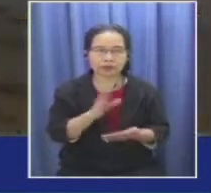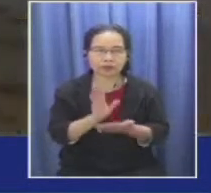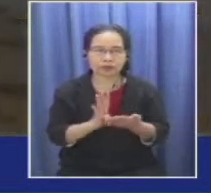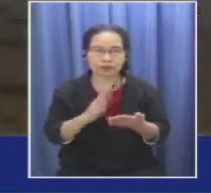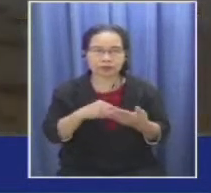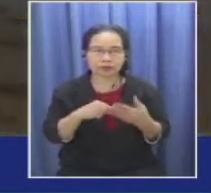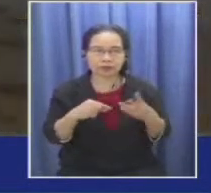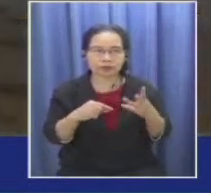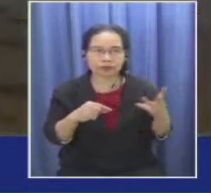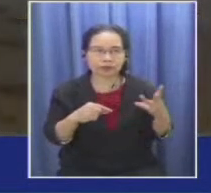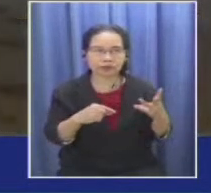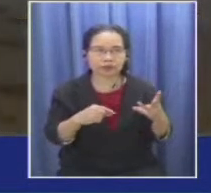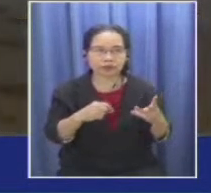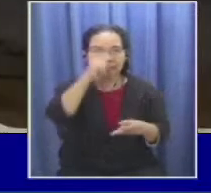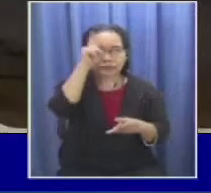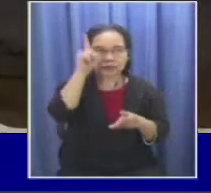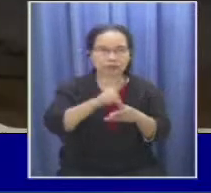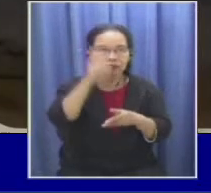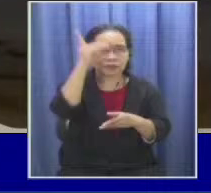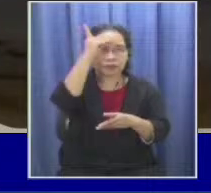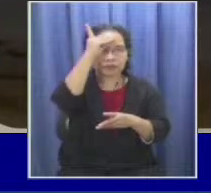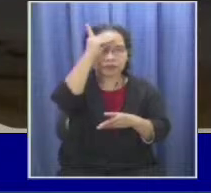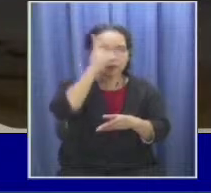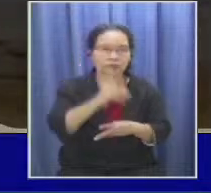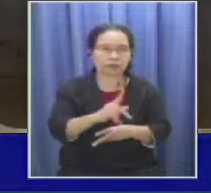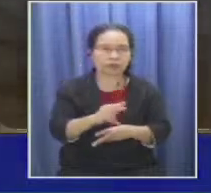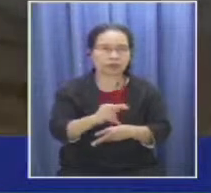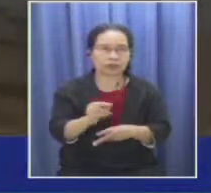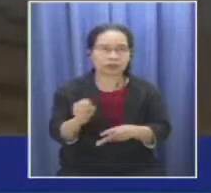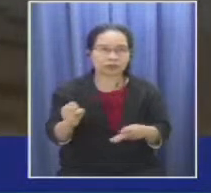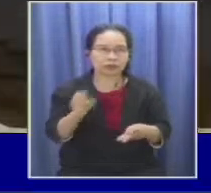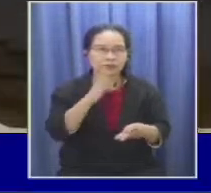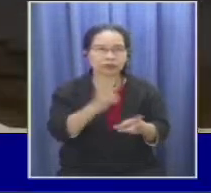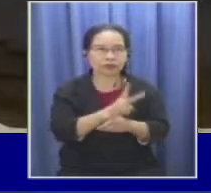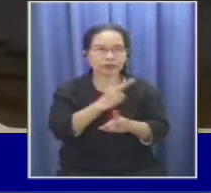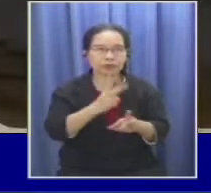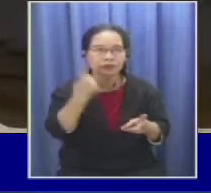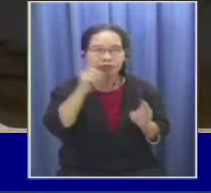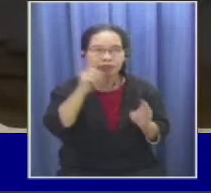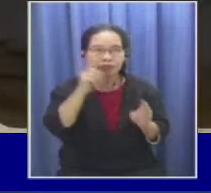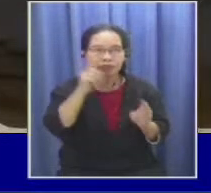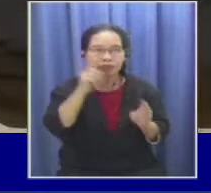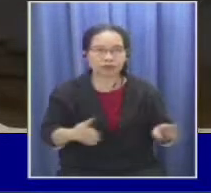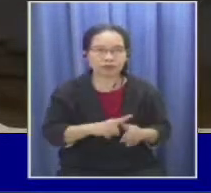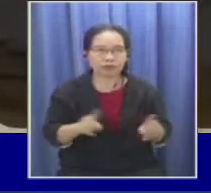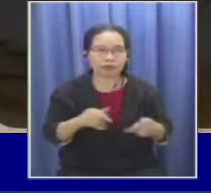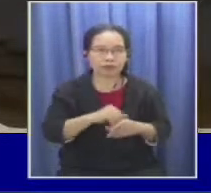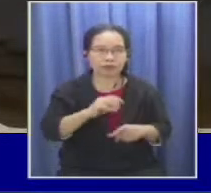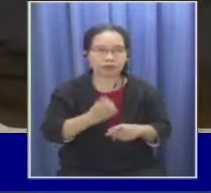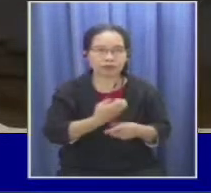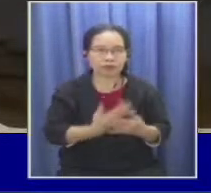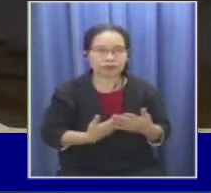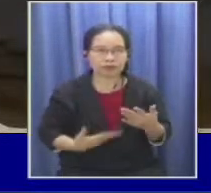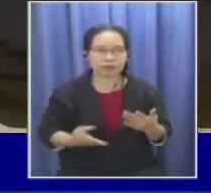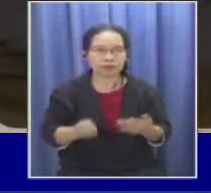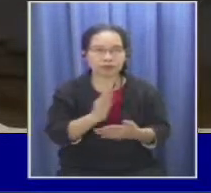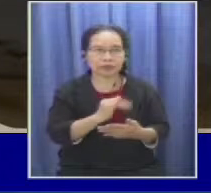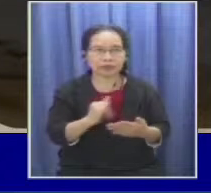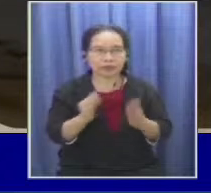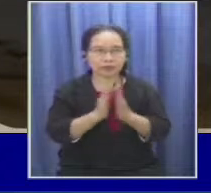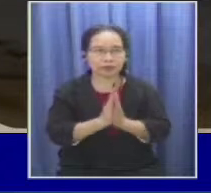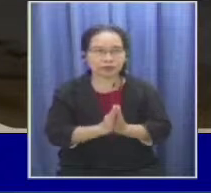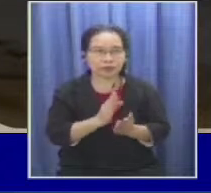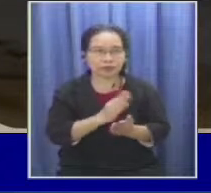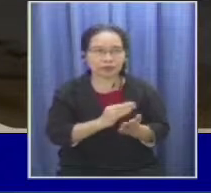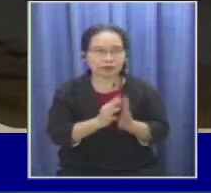na fe yɛsrɛ wɔ Nyankopɔn hɔ ade ne faase da ka ho daase yɛyɛ mpaebɔ etietie nya dendendene